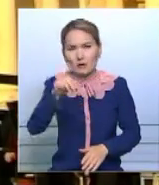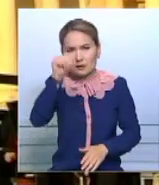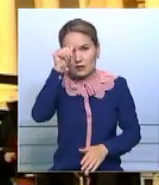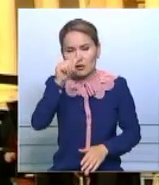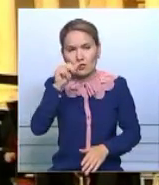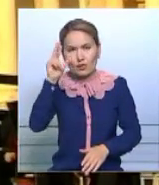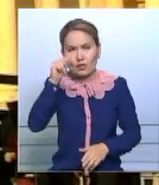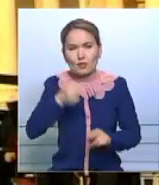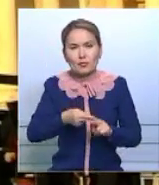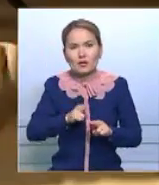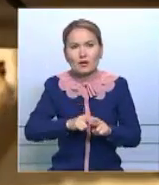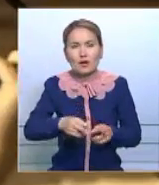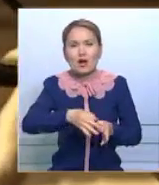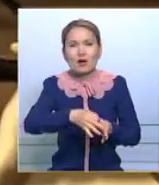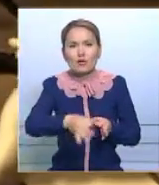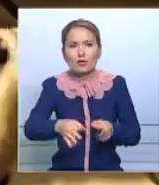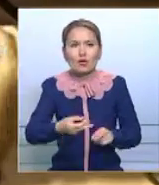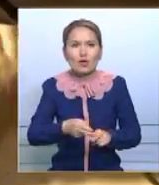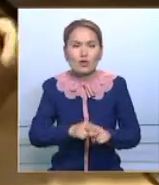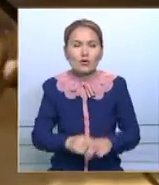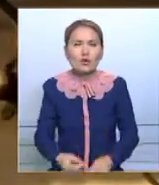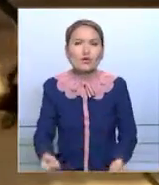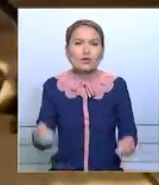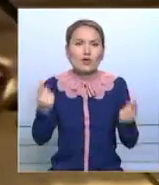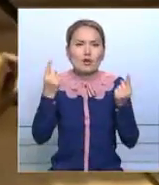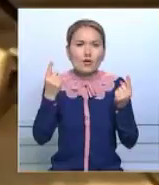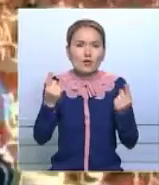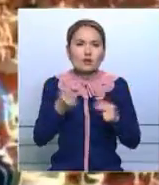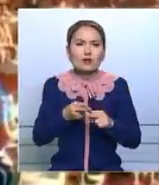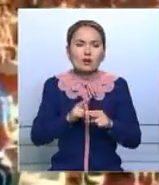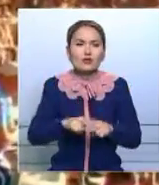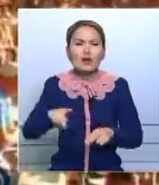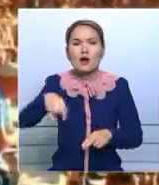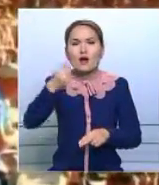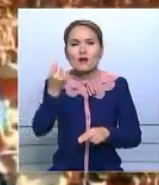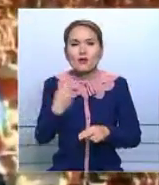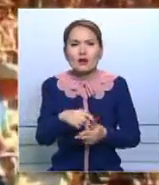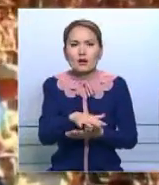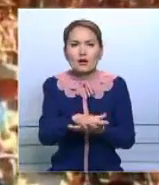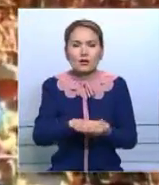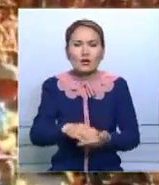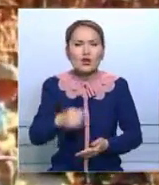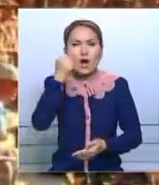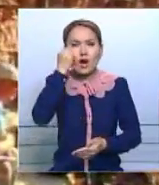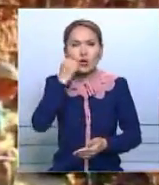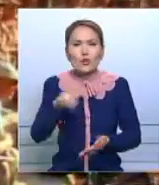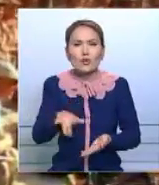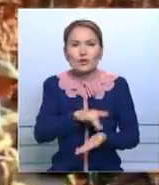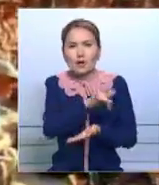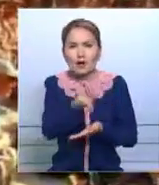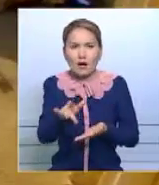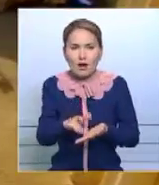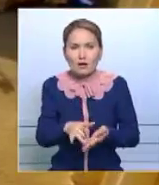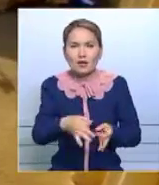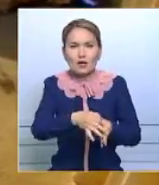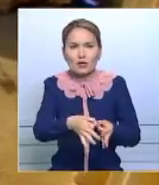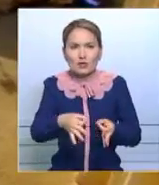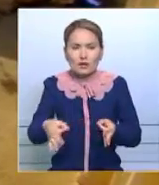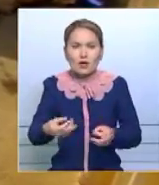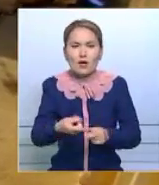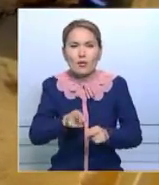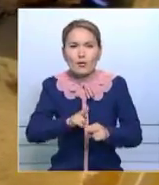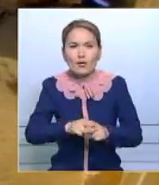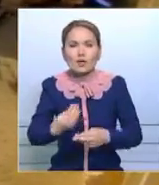етілуі Сирия әскерінің ең үлкен жетістіктерінің бірі саналады. Жуырда көне қаланың амфитеатрында отан үшін от кешіп, ажал